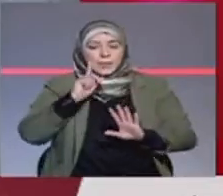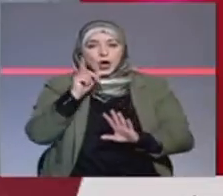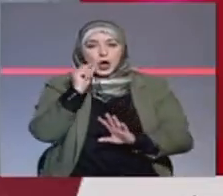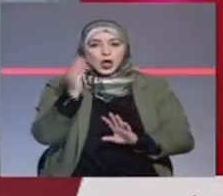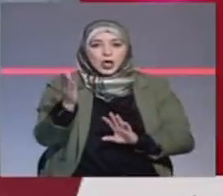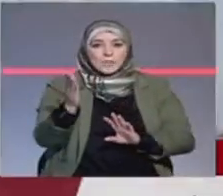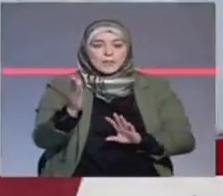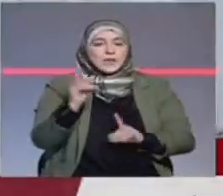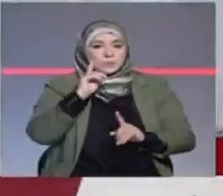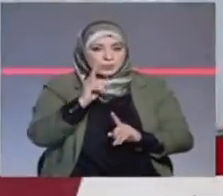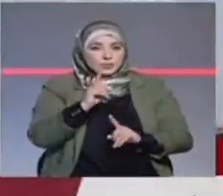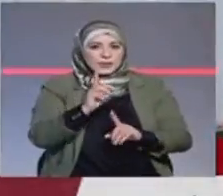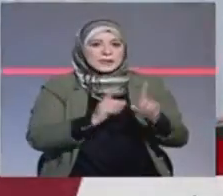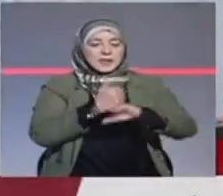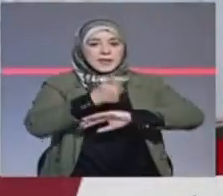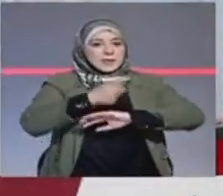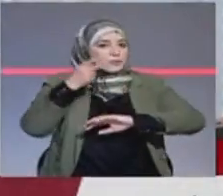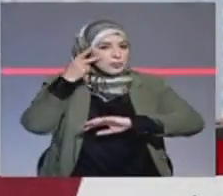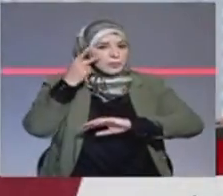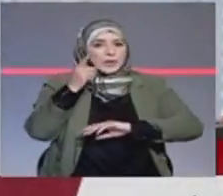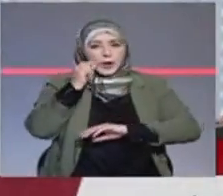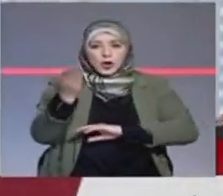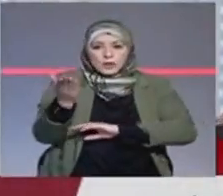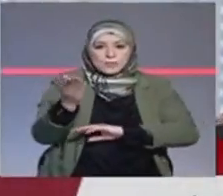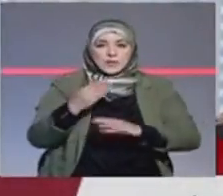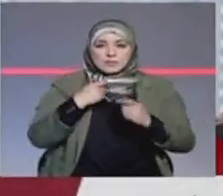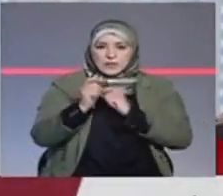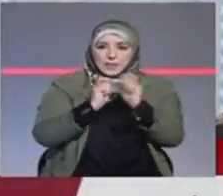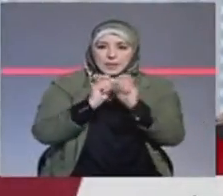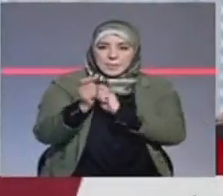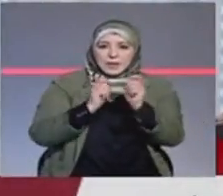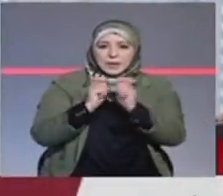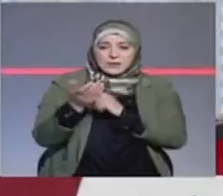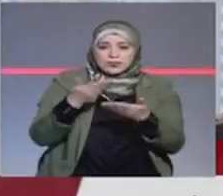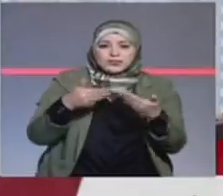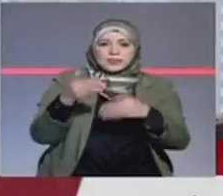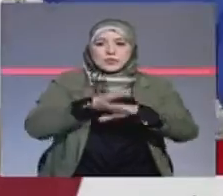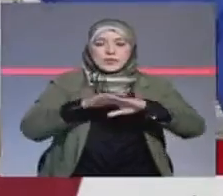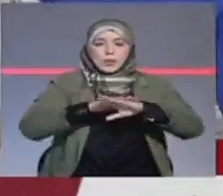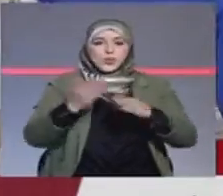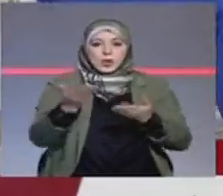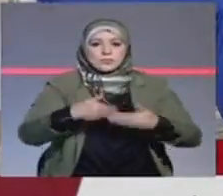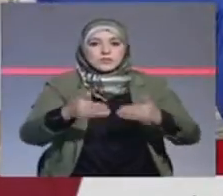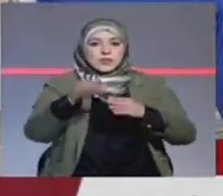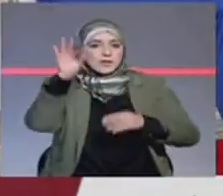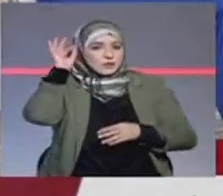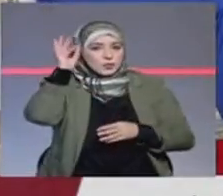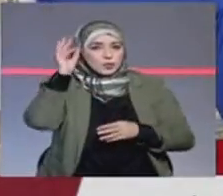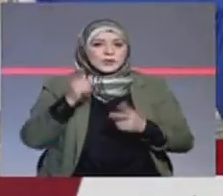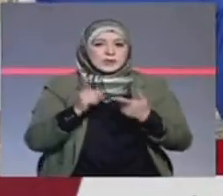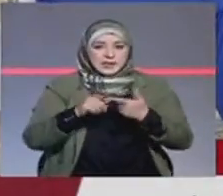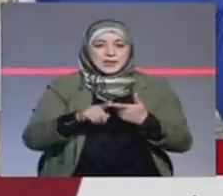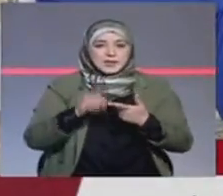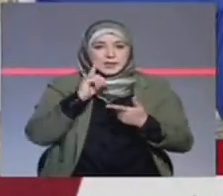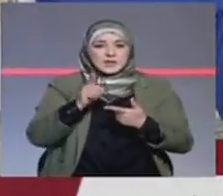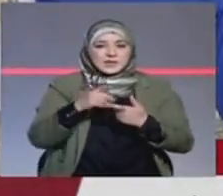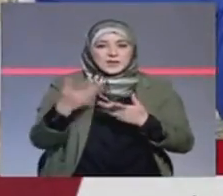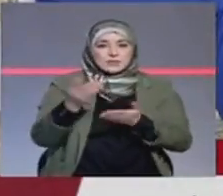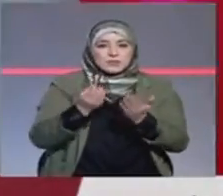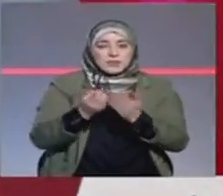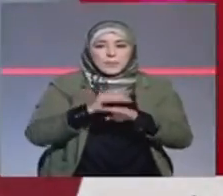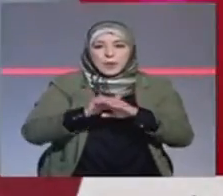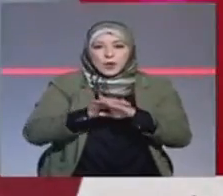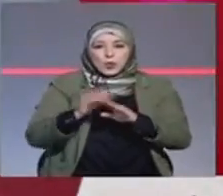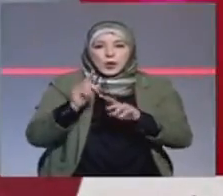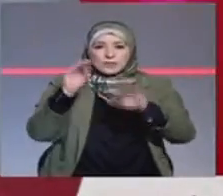الغنوشي. لقاء سعيد مع زيتون عد مناسبة لتناول الأوضاع العامة في البلاد، كما تم تناول بعض